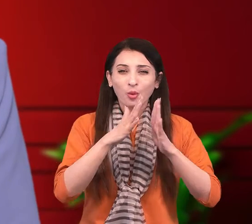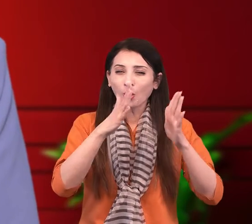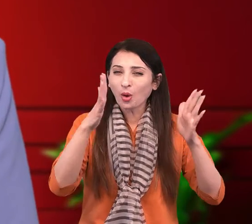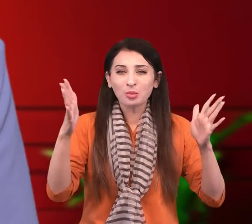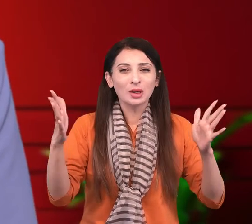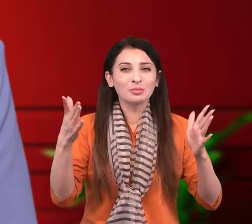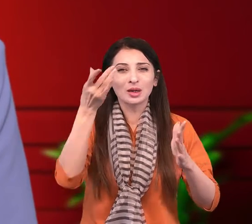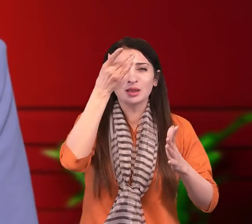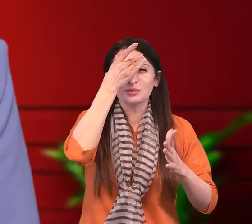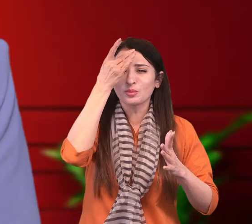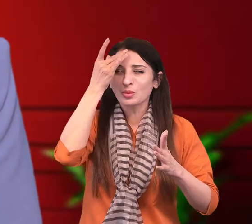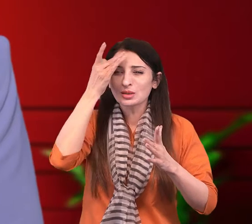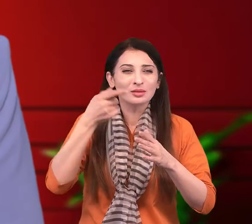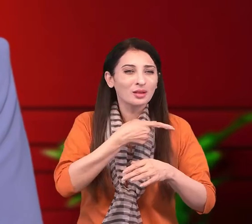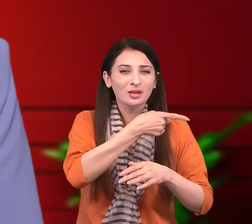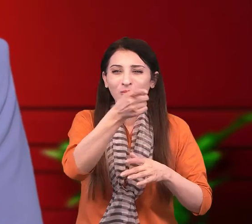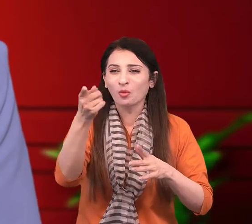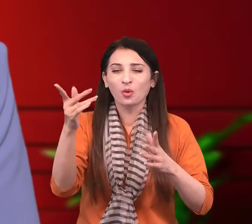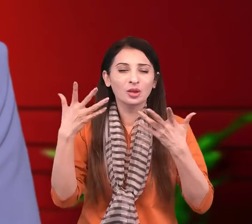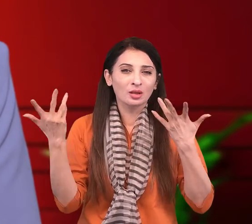कि इज़